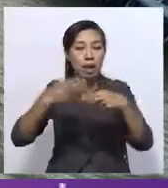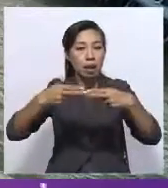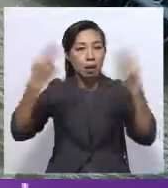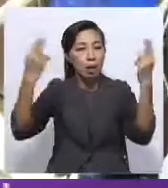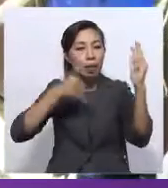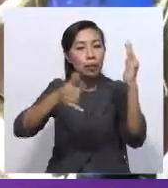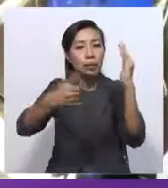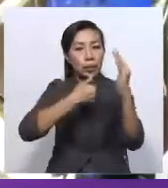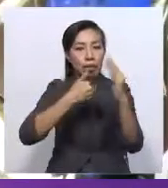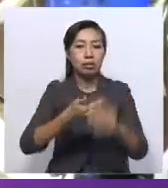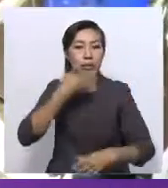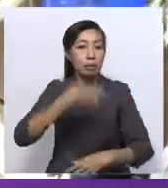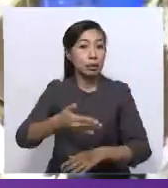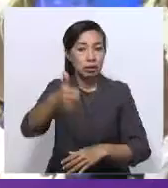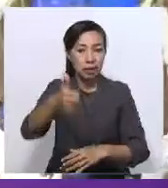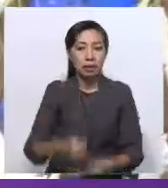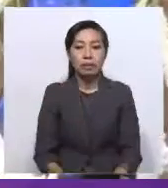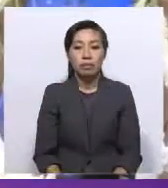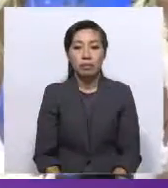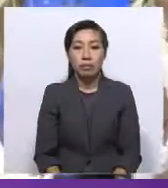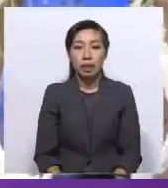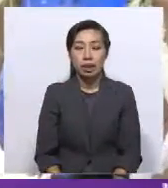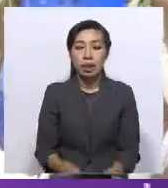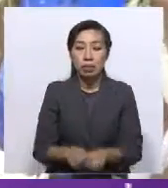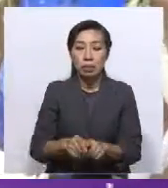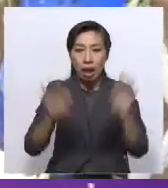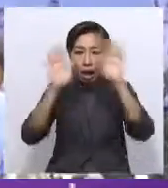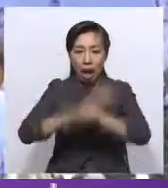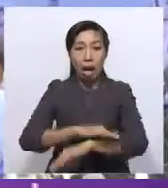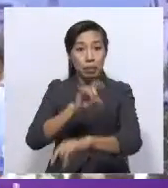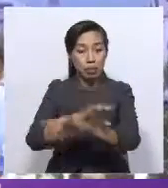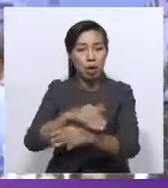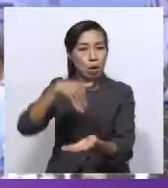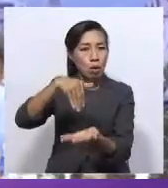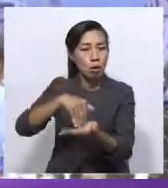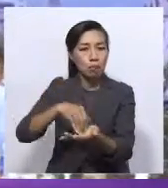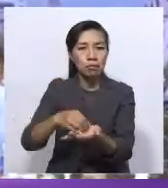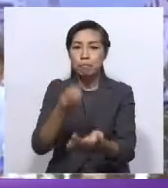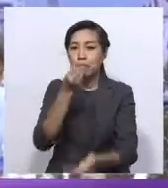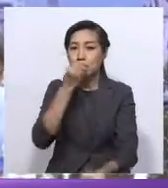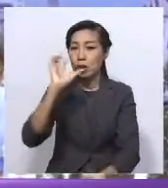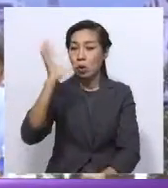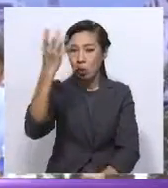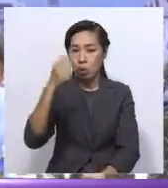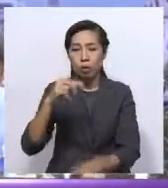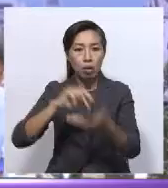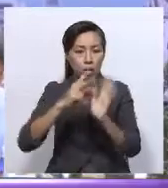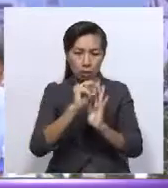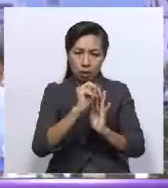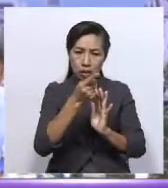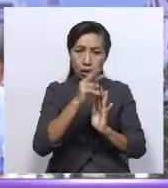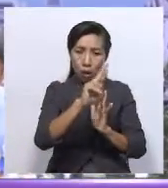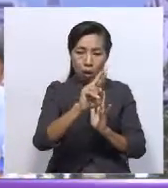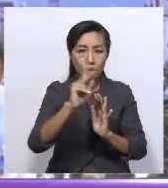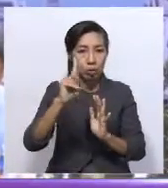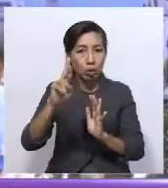รีมีข้อสั่งการเรื่องโครงการนครแห่งครัวโลกโดยให้กำหนดความหมายให้ชัดเจนรวมทั้งคำนึงถึ